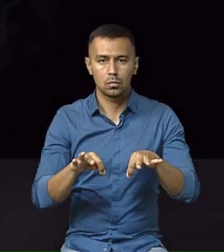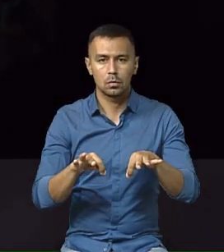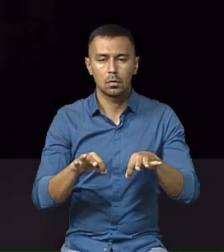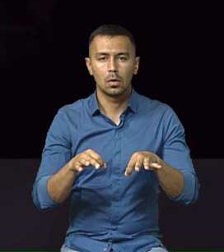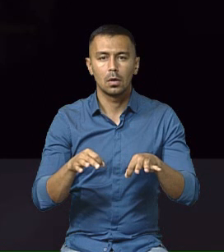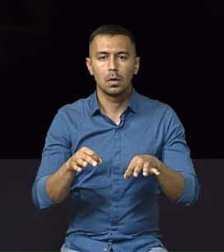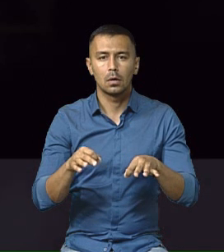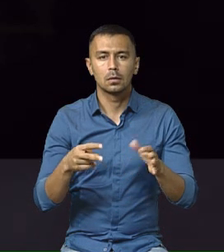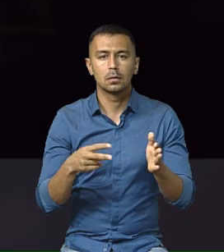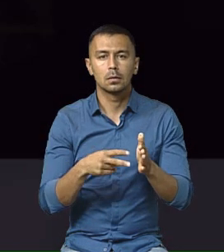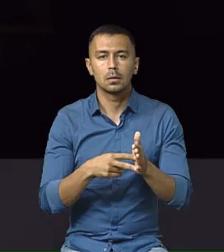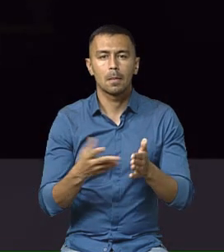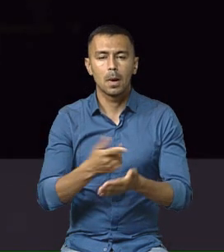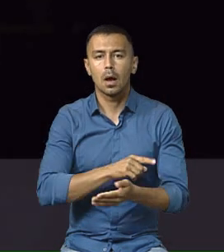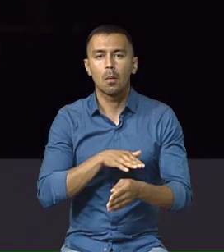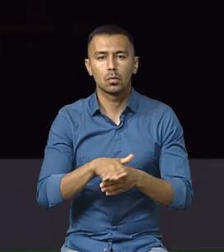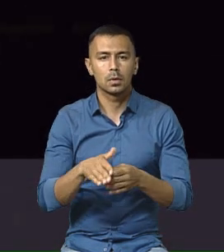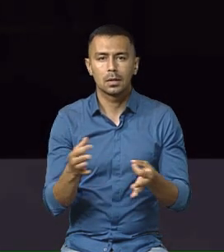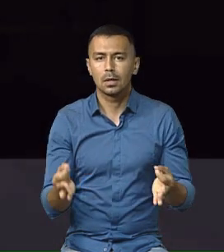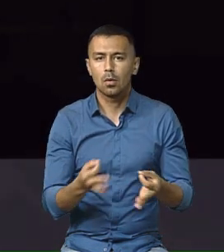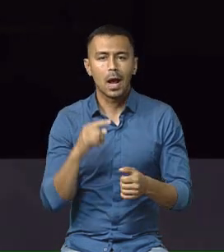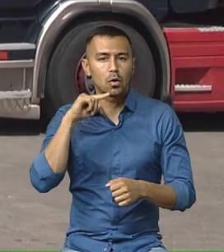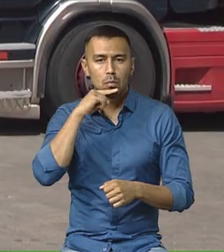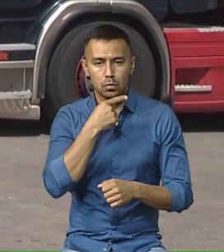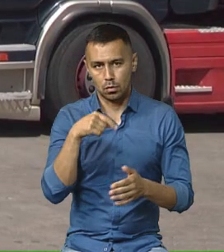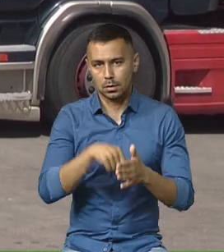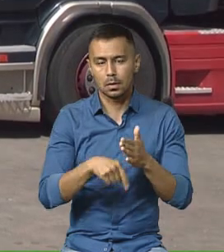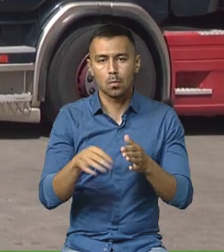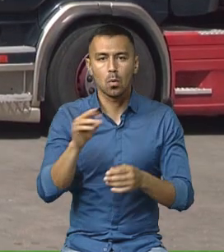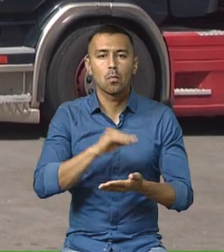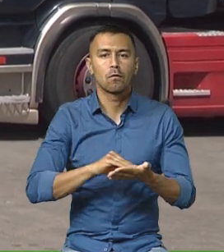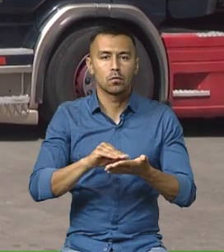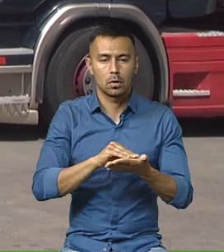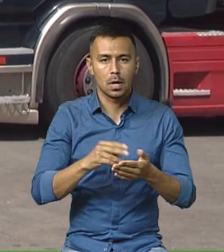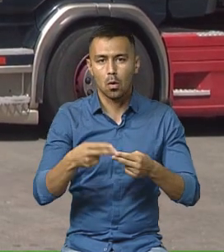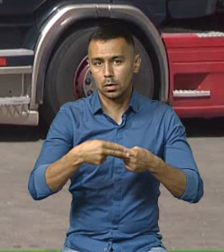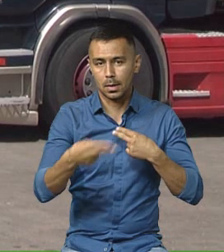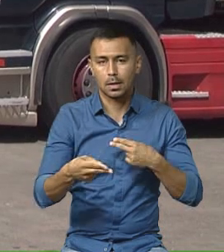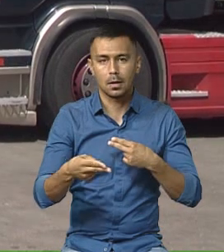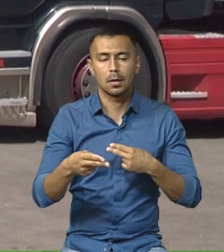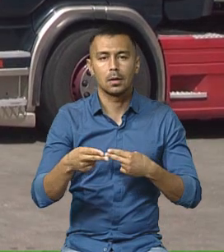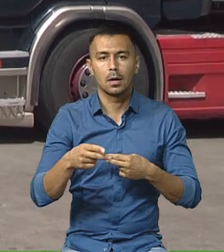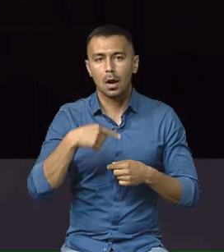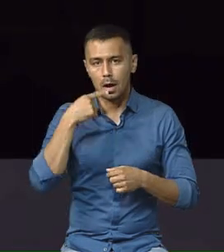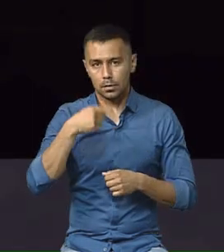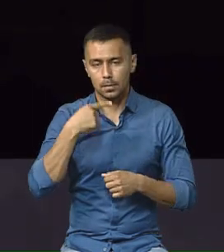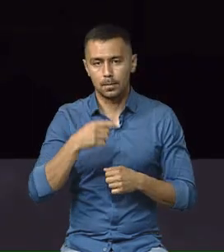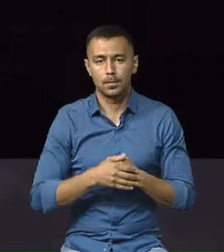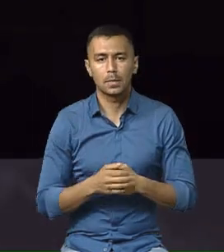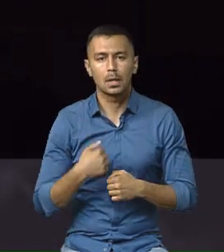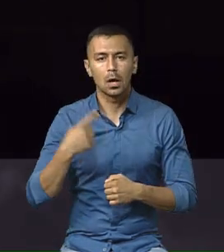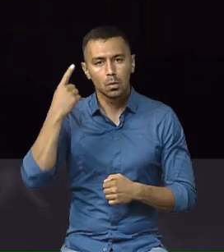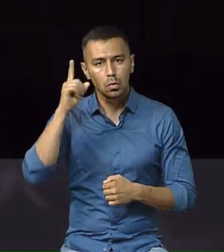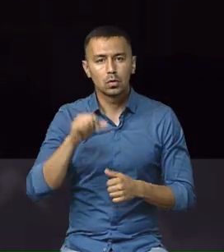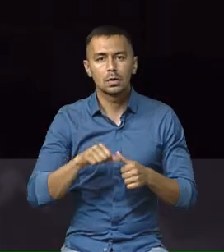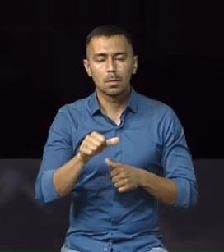ми повернулися, не має абсолютно ніякого економічного сенсу. Про повторне нульове розмитнення Станіслав Бучацький каже. Я думаю, що